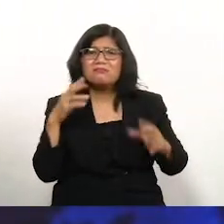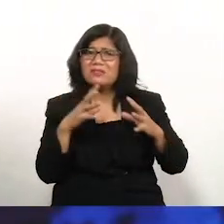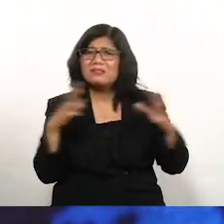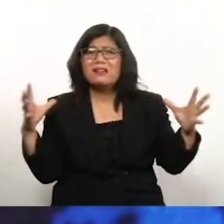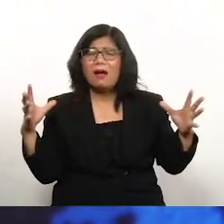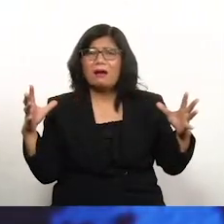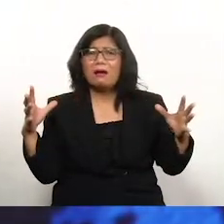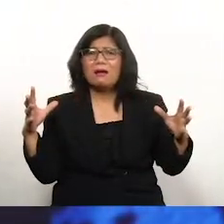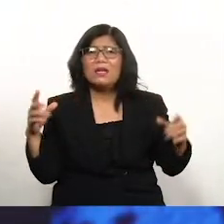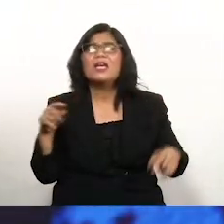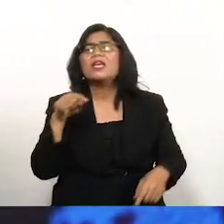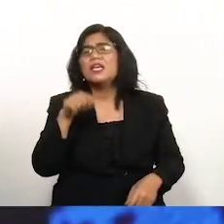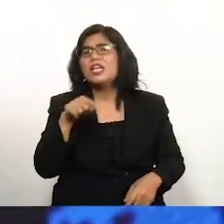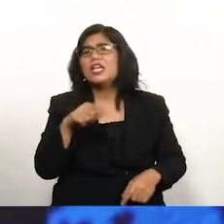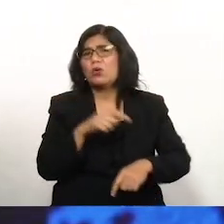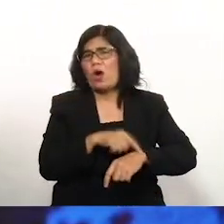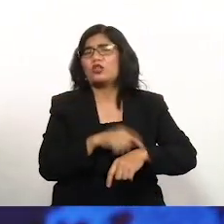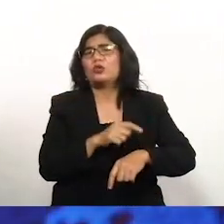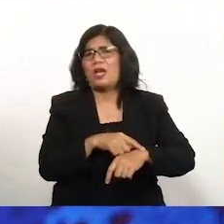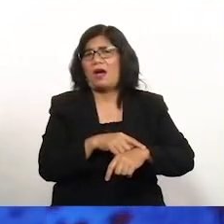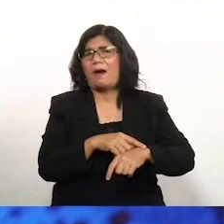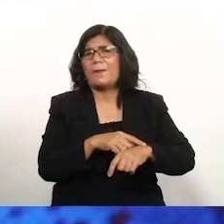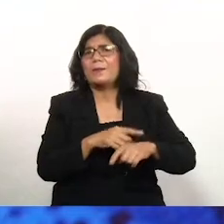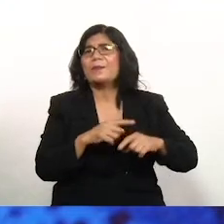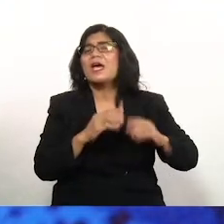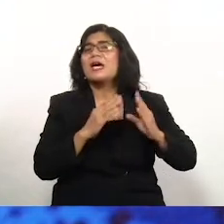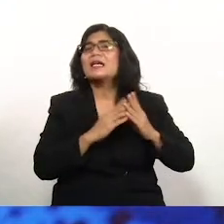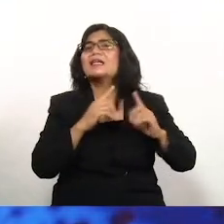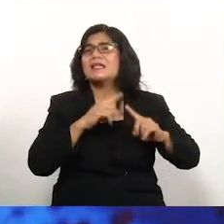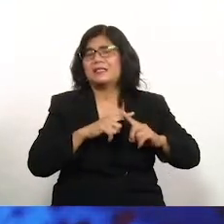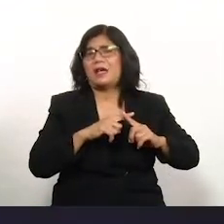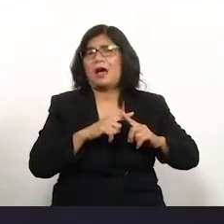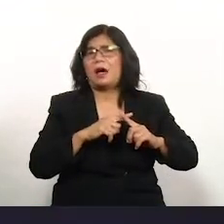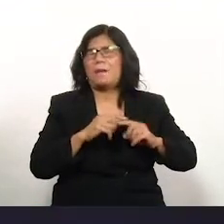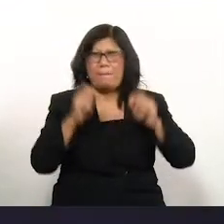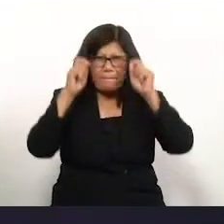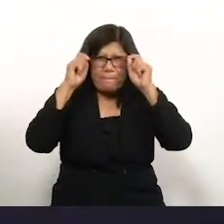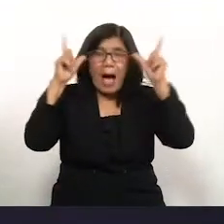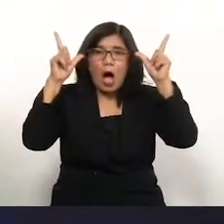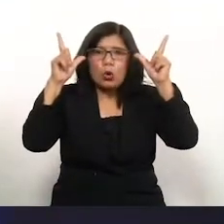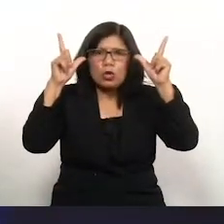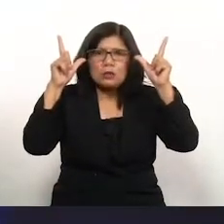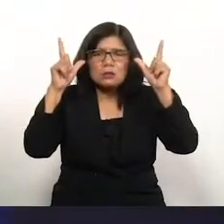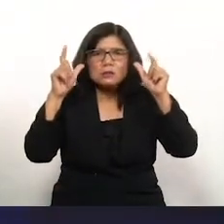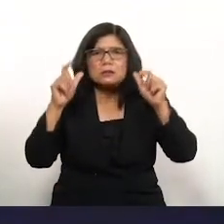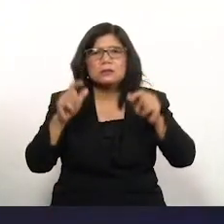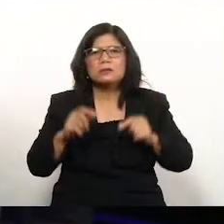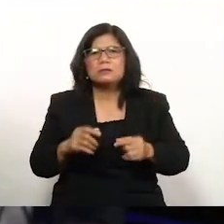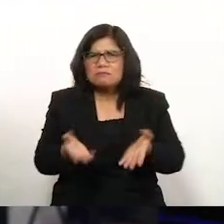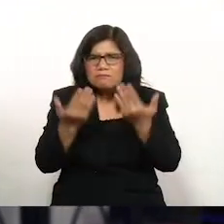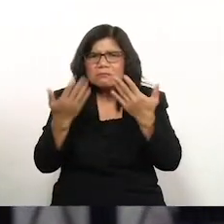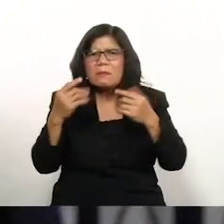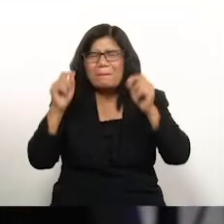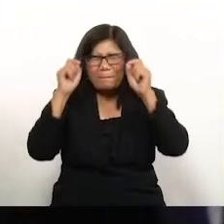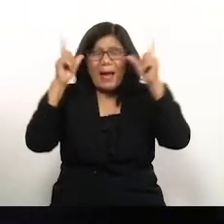Hai it time Hai fojticek Cuek apa ini waktunya Gereja Tuhan